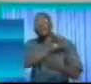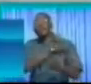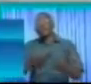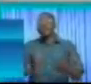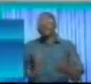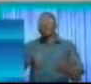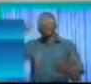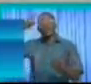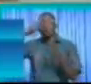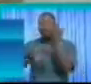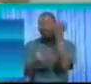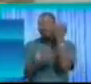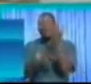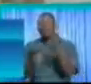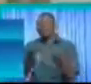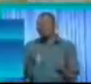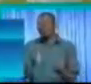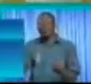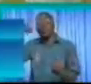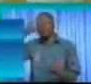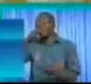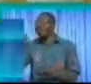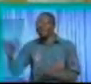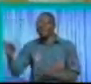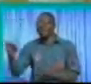région ou l'ambassadeur même du Burkina.